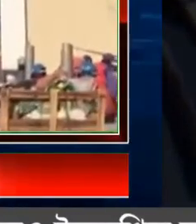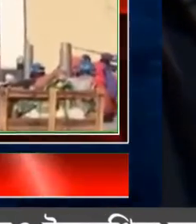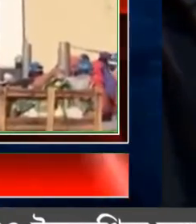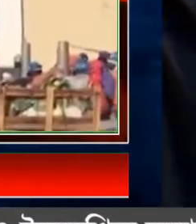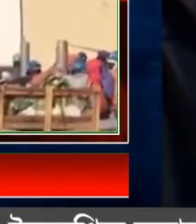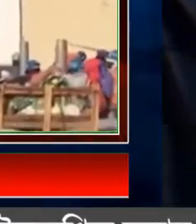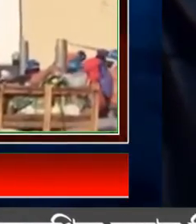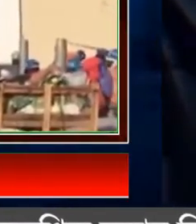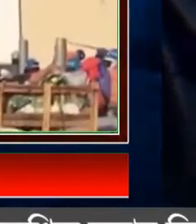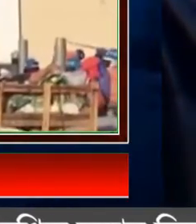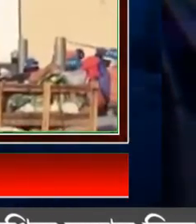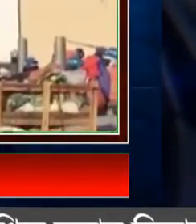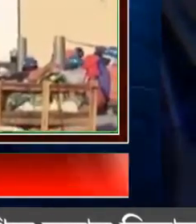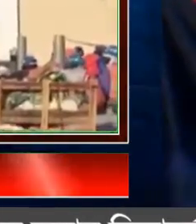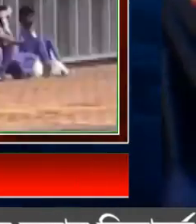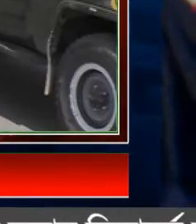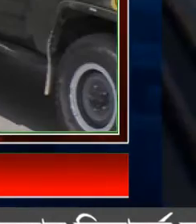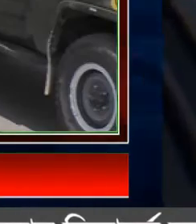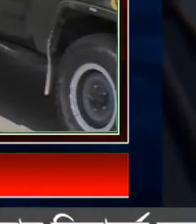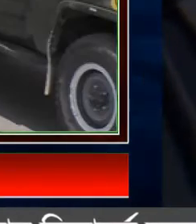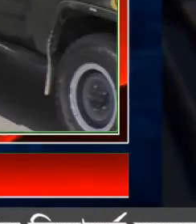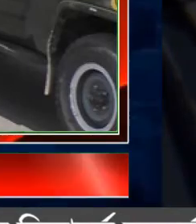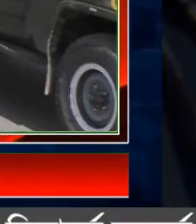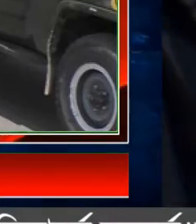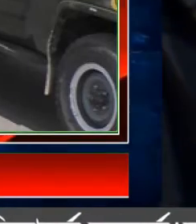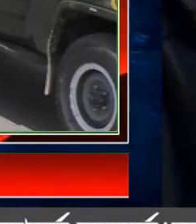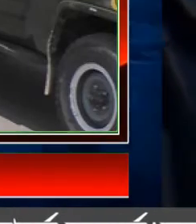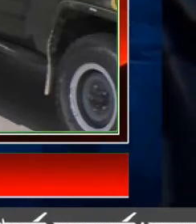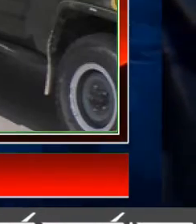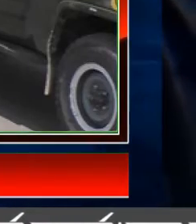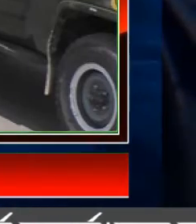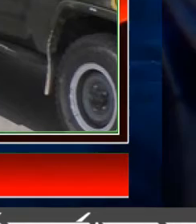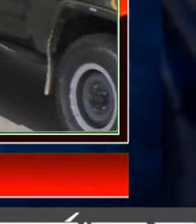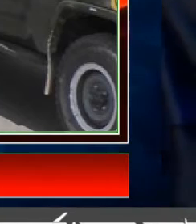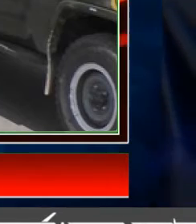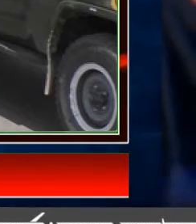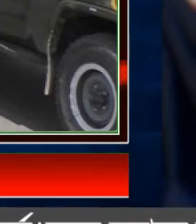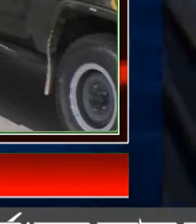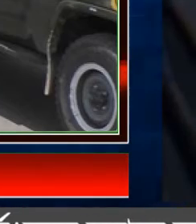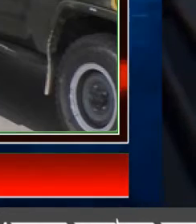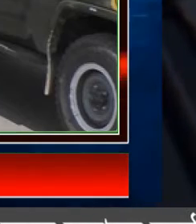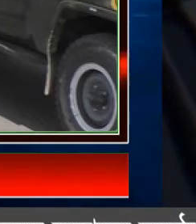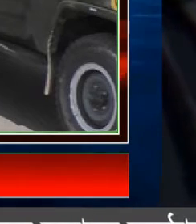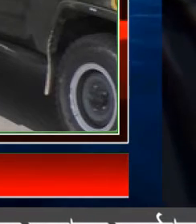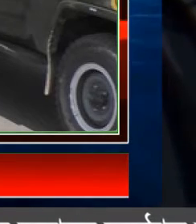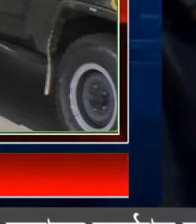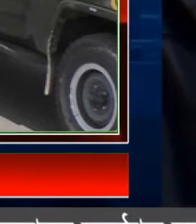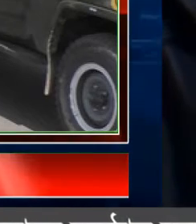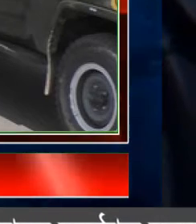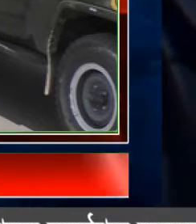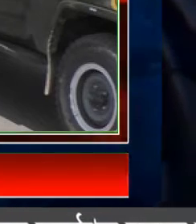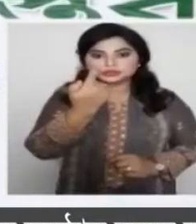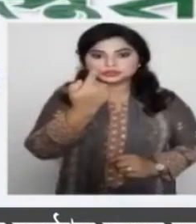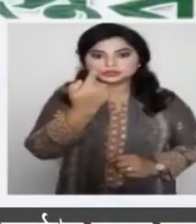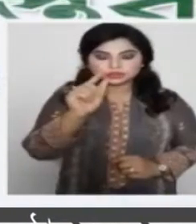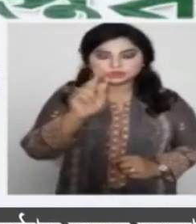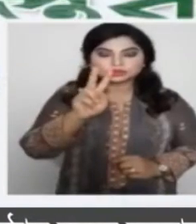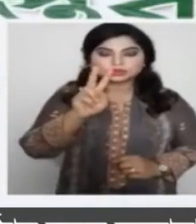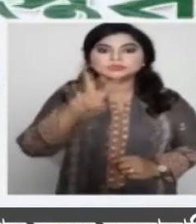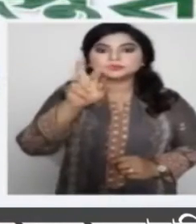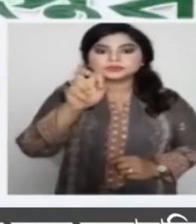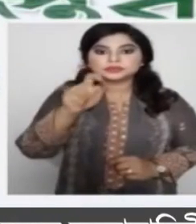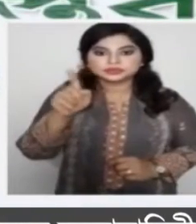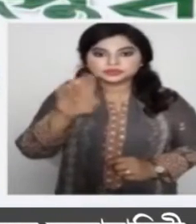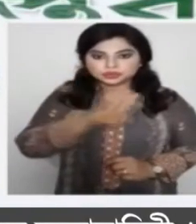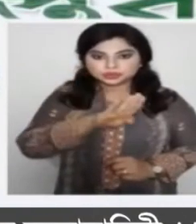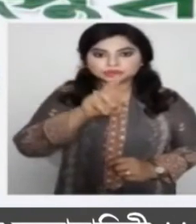করোনাকালেও বৈদেশিক মুদ্রার রিজার্ভে রেকর্ড। রেড জোনে কঠোর হচ্ছে সেনাবাহিনী। শুনছিলেন শিরোনাম, এবারে বিস্তারিত। করোনা